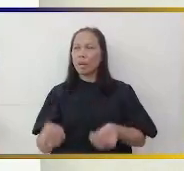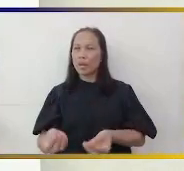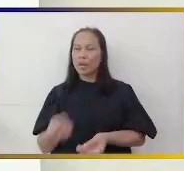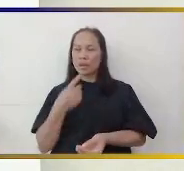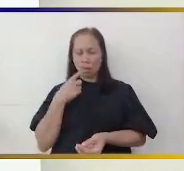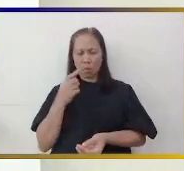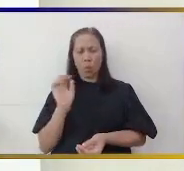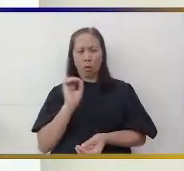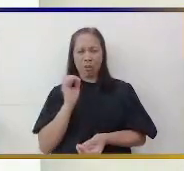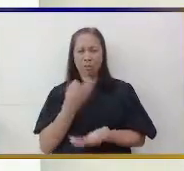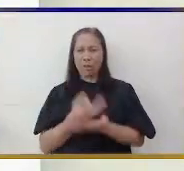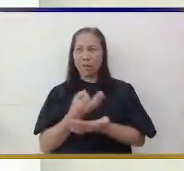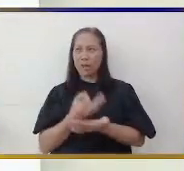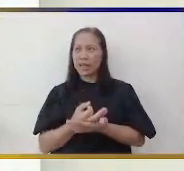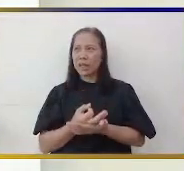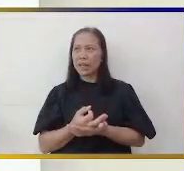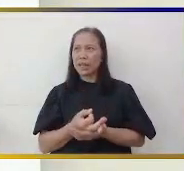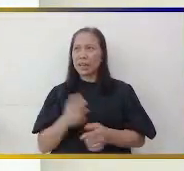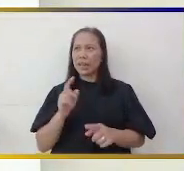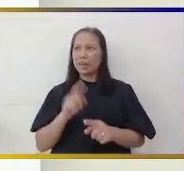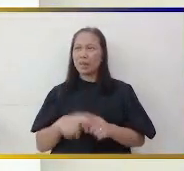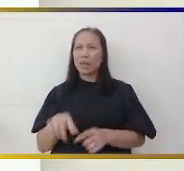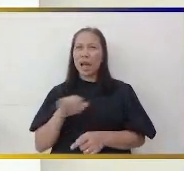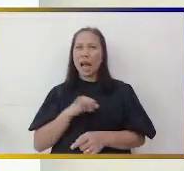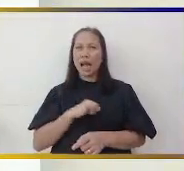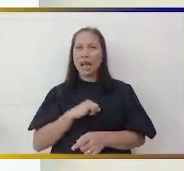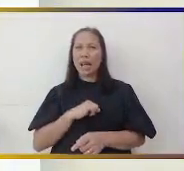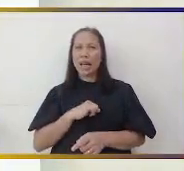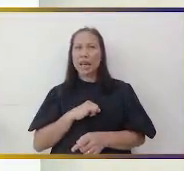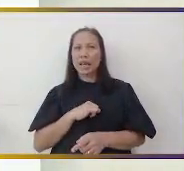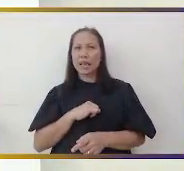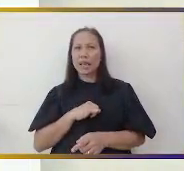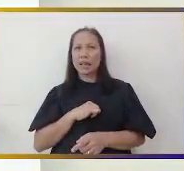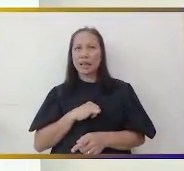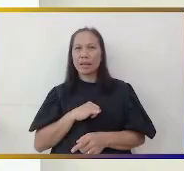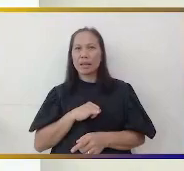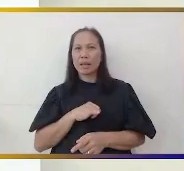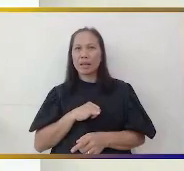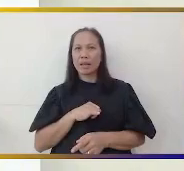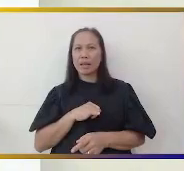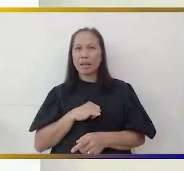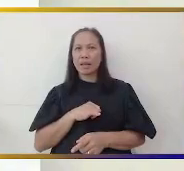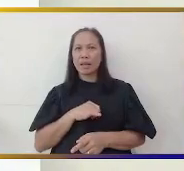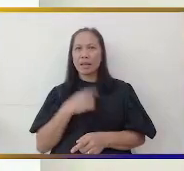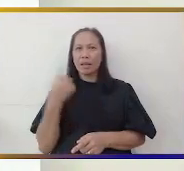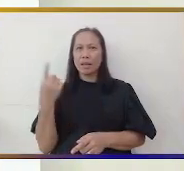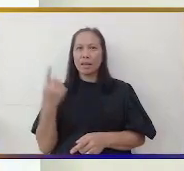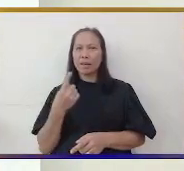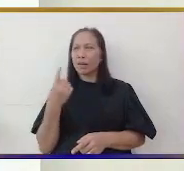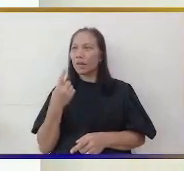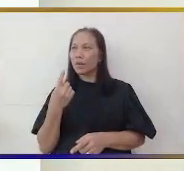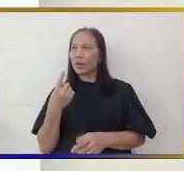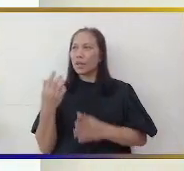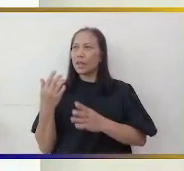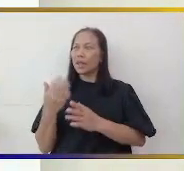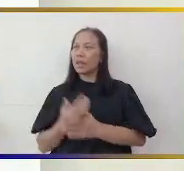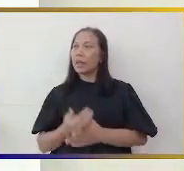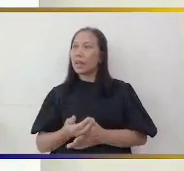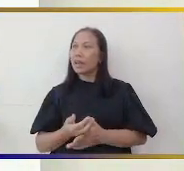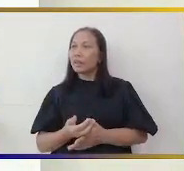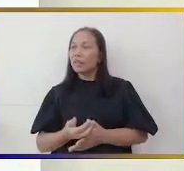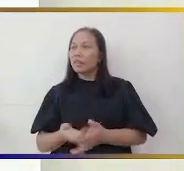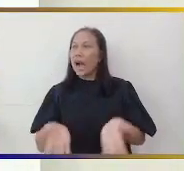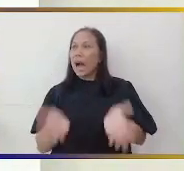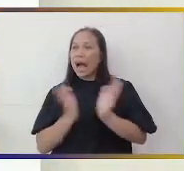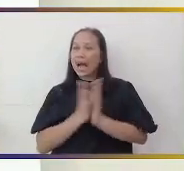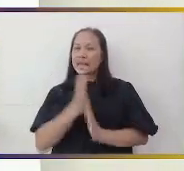pera hindi ako umaasa sa sarili ko Umaasa ako sa Panginoon kaya ang palagi ko lang sinasabi sa panginoon na